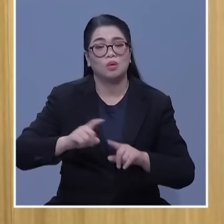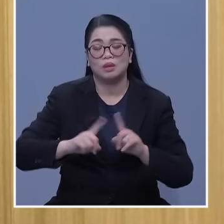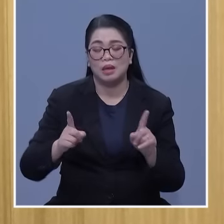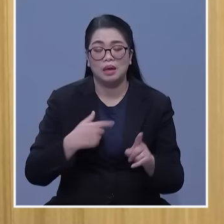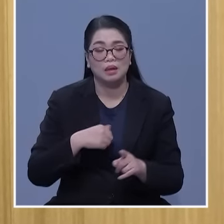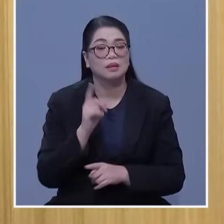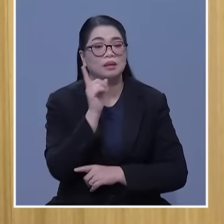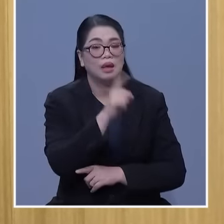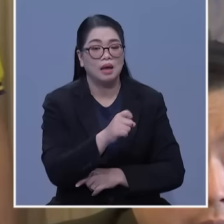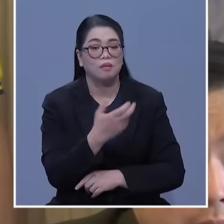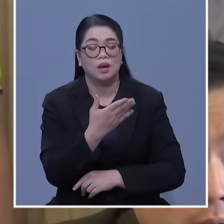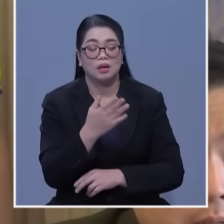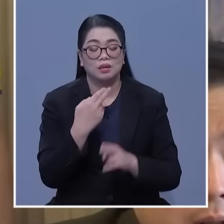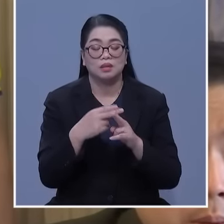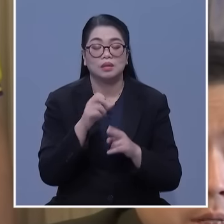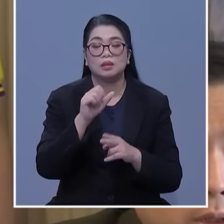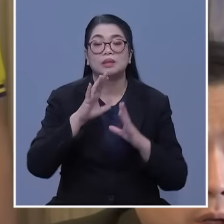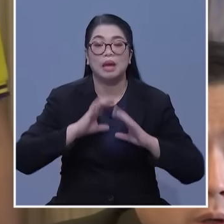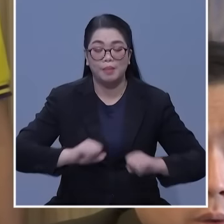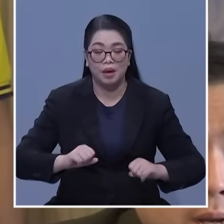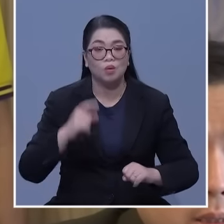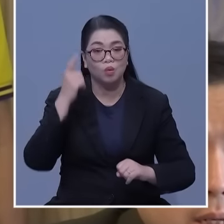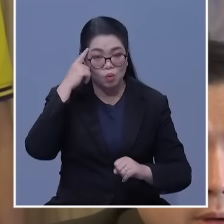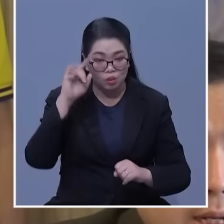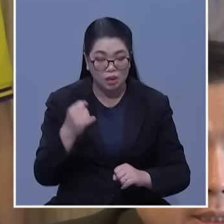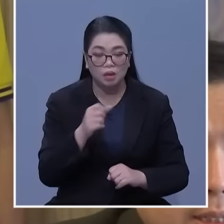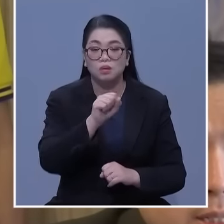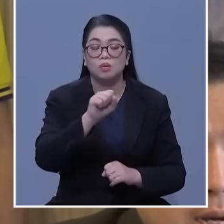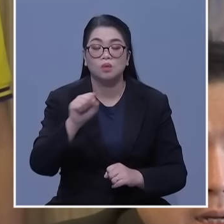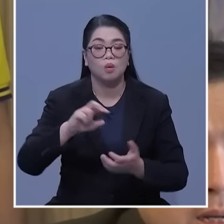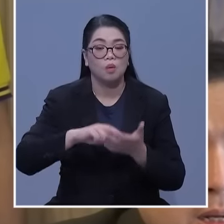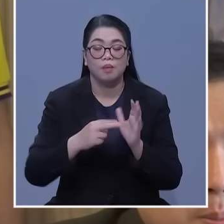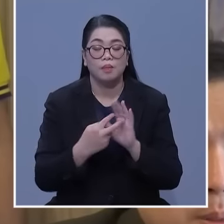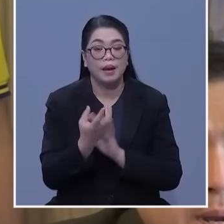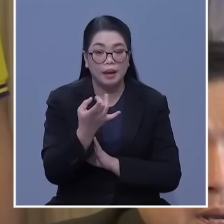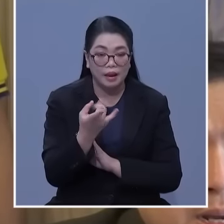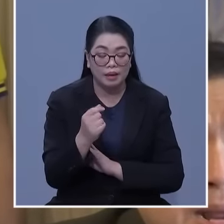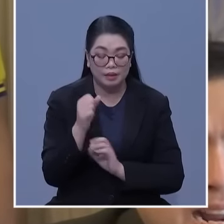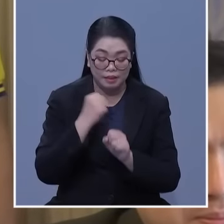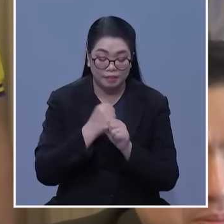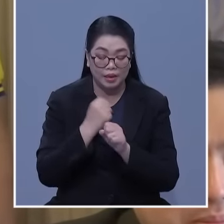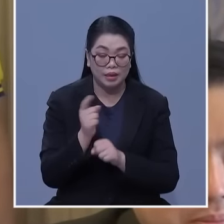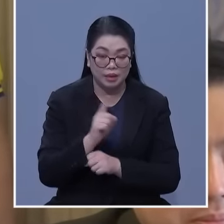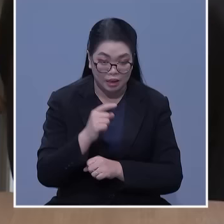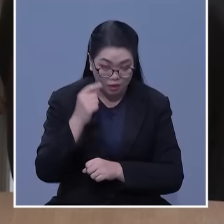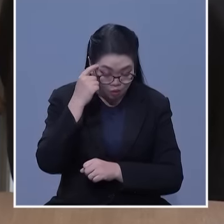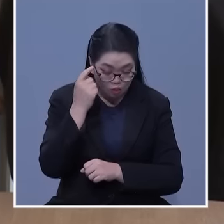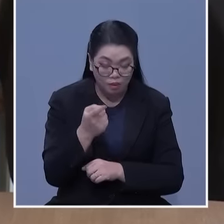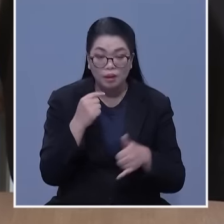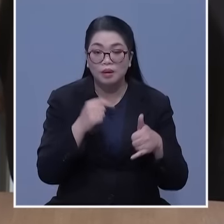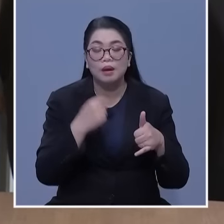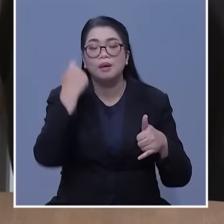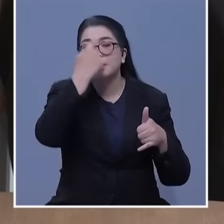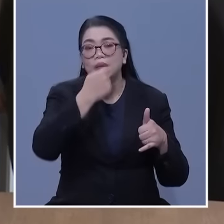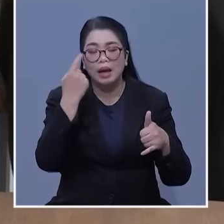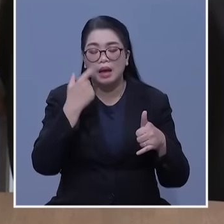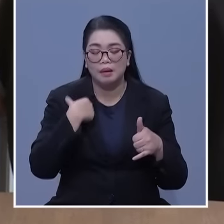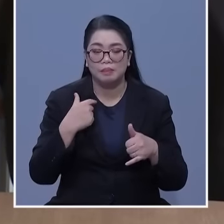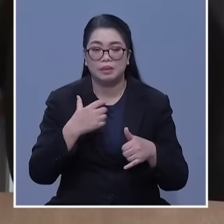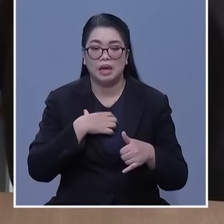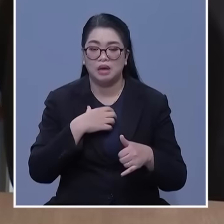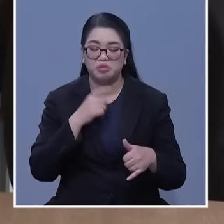ถามกลับไปยังคุณสามารถว่ารู้จักหรือไม่ว่าสสคืออะไรทำงานยังไง แล้วคุณสามารถเนี่ยเป็นใครมาจากไหนถึงมาตั้งตัว